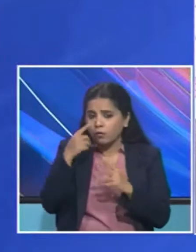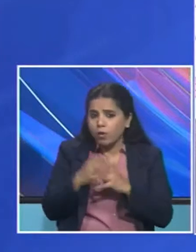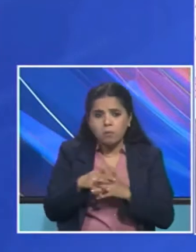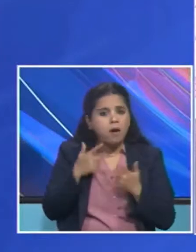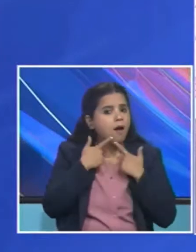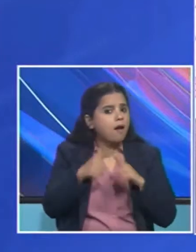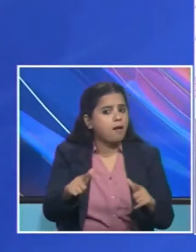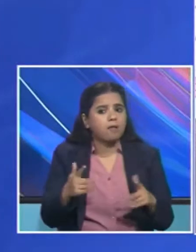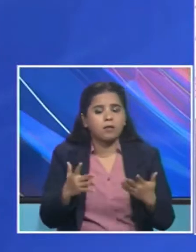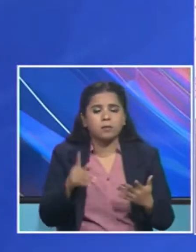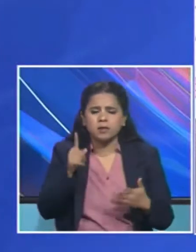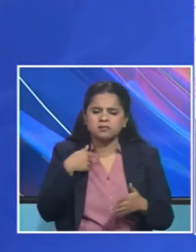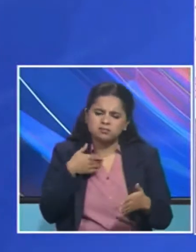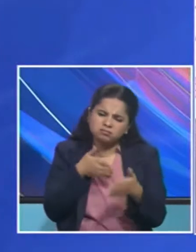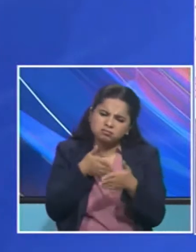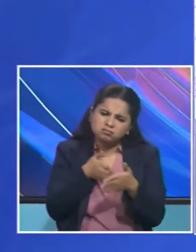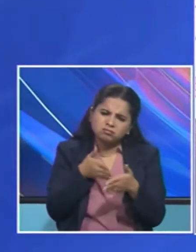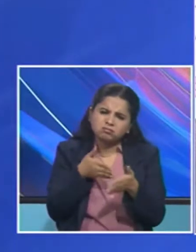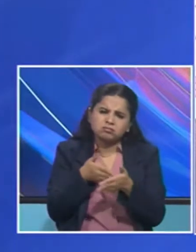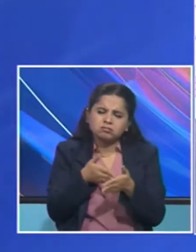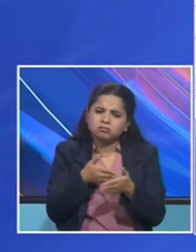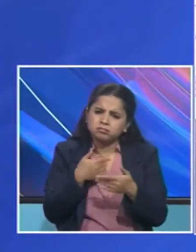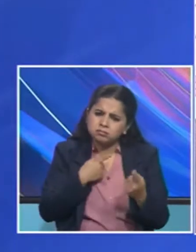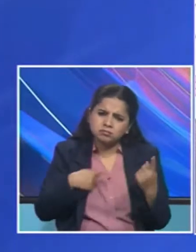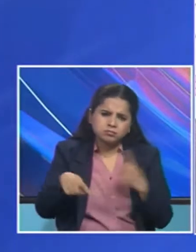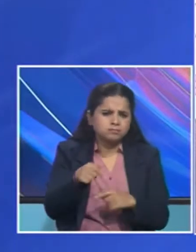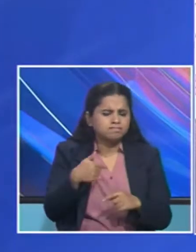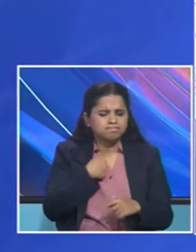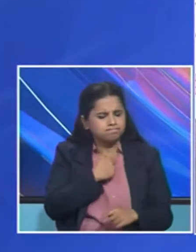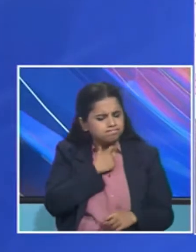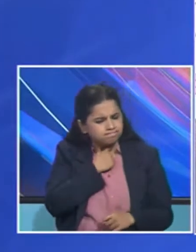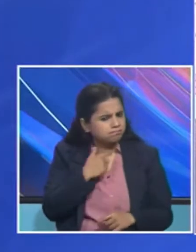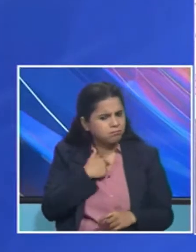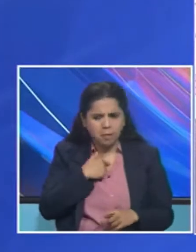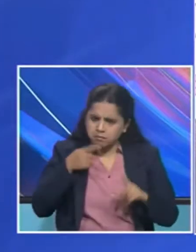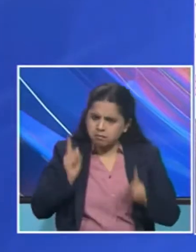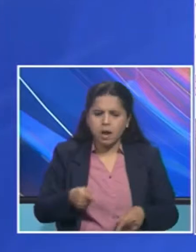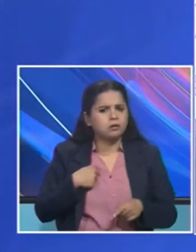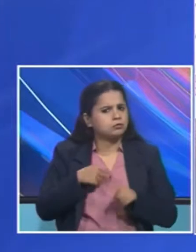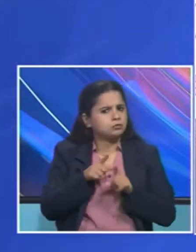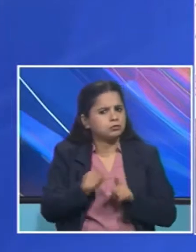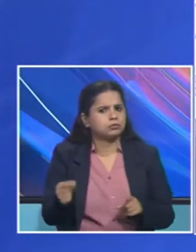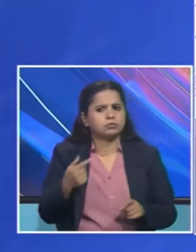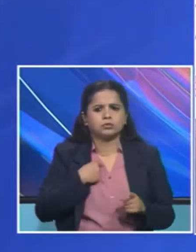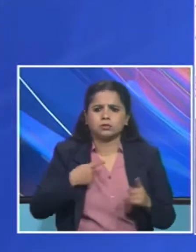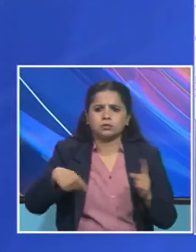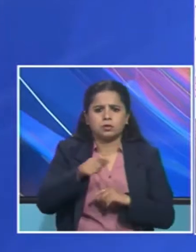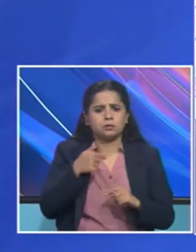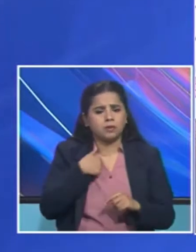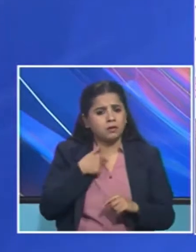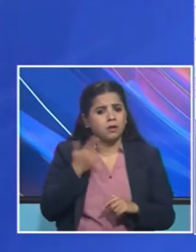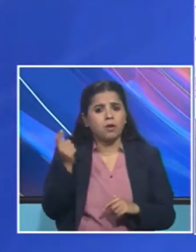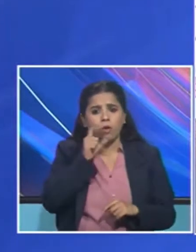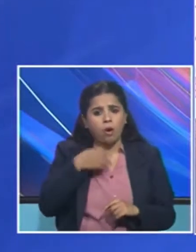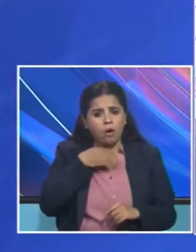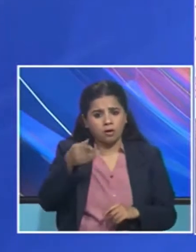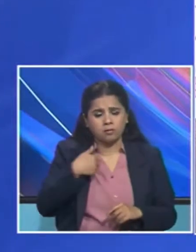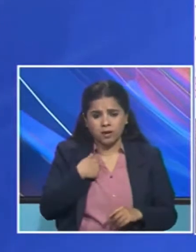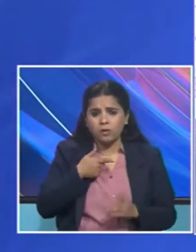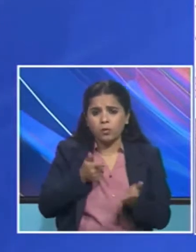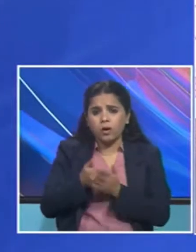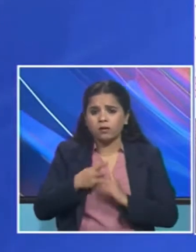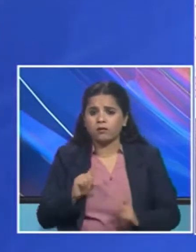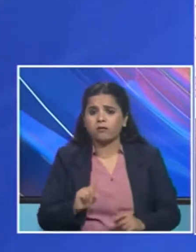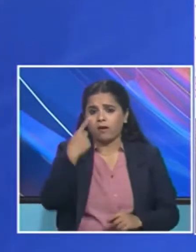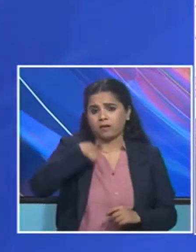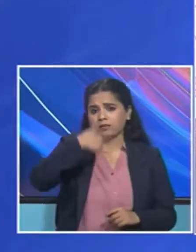लेकिन अनेक बाधाओं के बावजूद मेरा संकल्प दृढ़ रहा और मैं कॉलेज जाने वाली अपने गांव की पहली